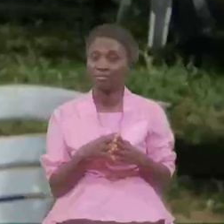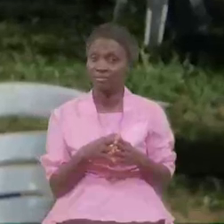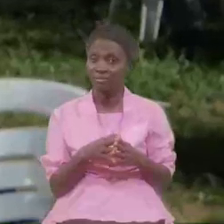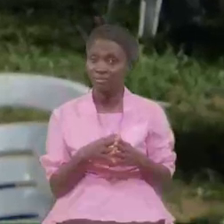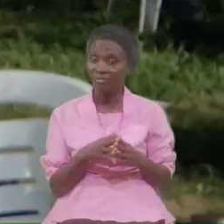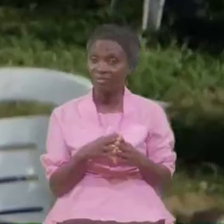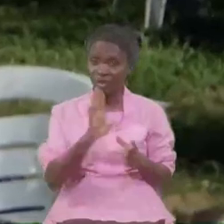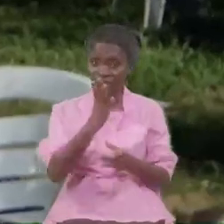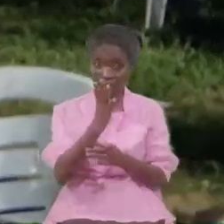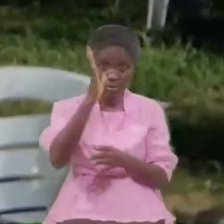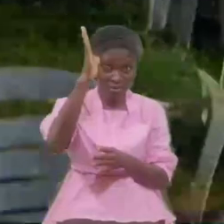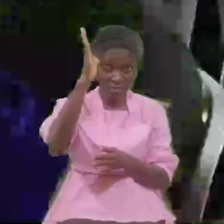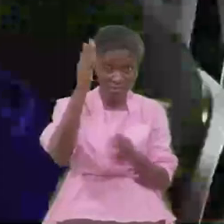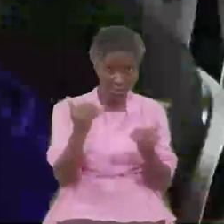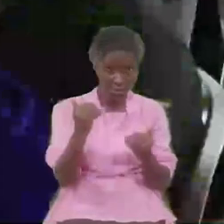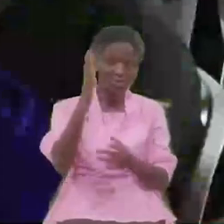Vous levez la main,